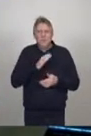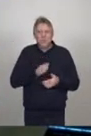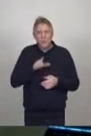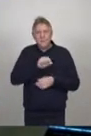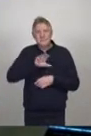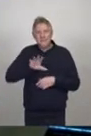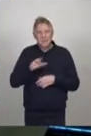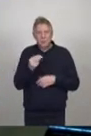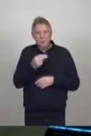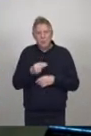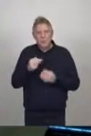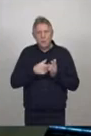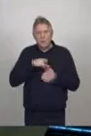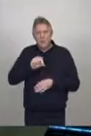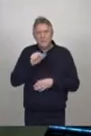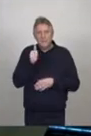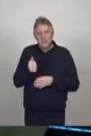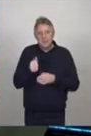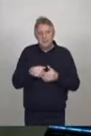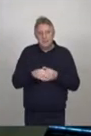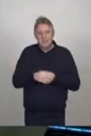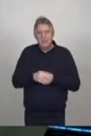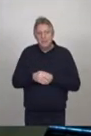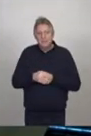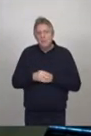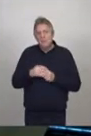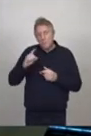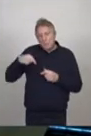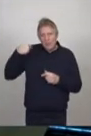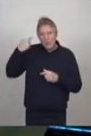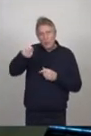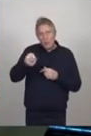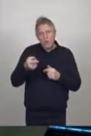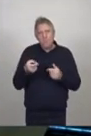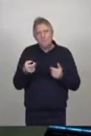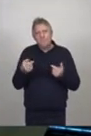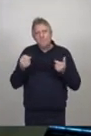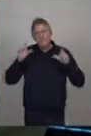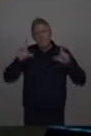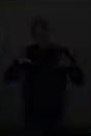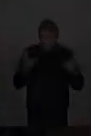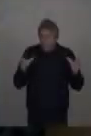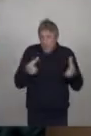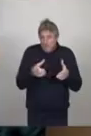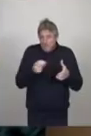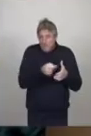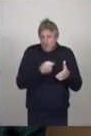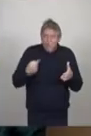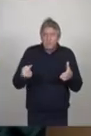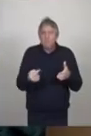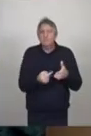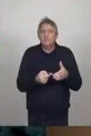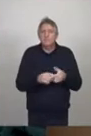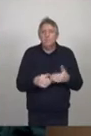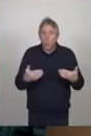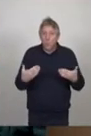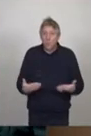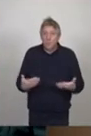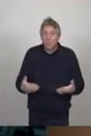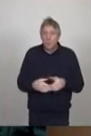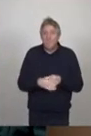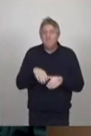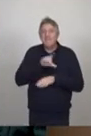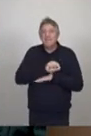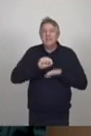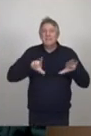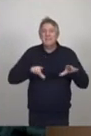Voilà, et donc cette plaque sera posée ultérieurement dans les jardins de la mairie. Et c'est ainsi qu'aujourd'hui, 27